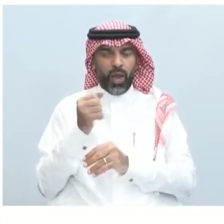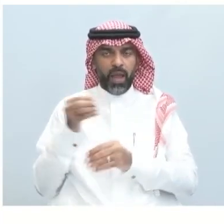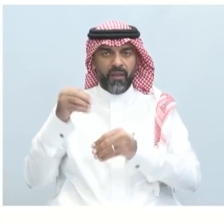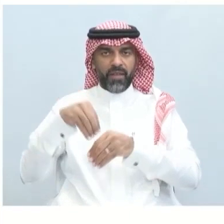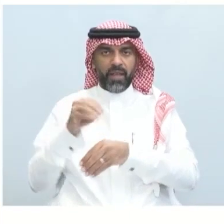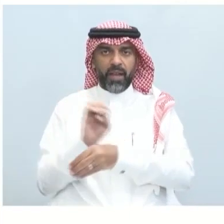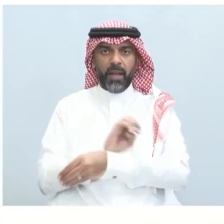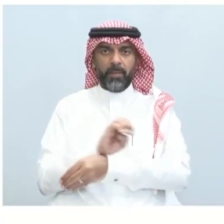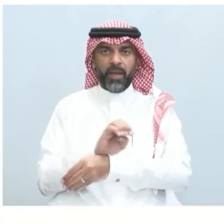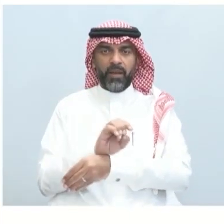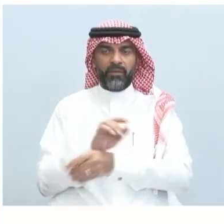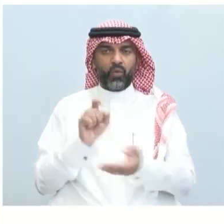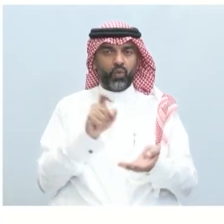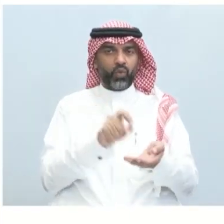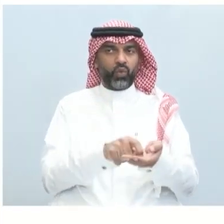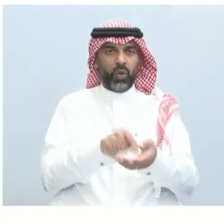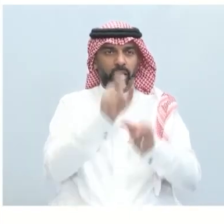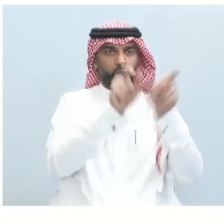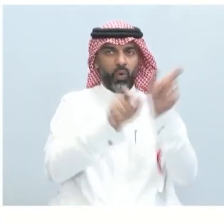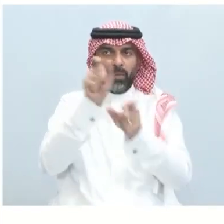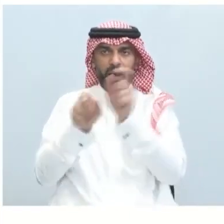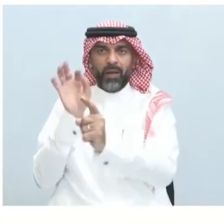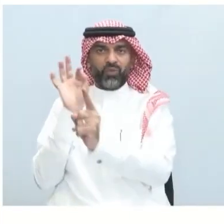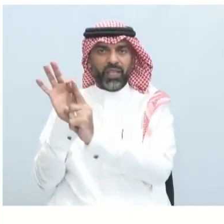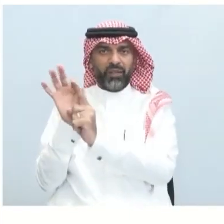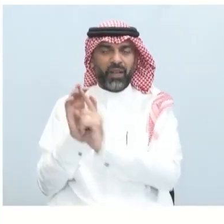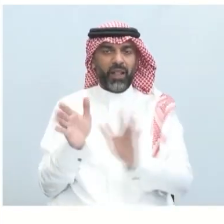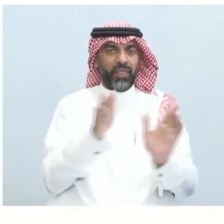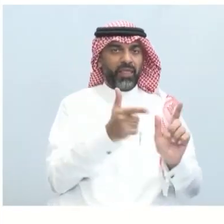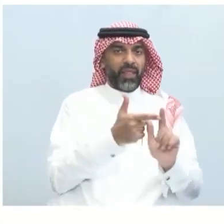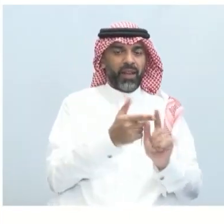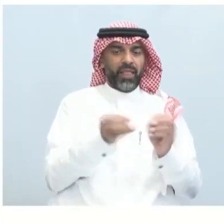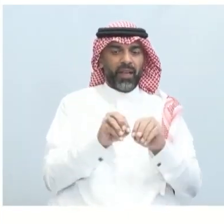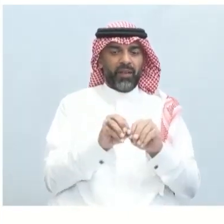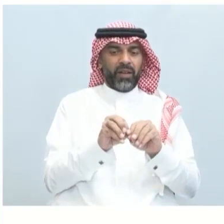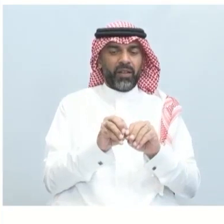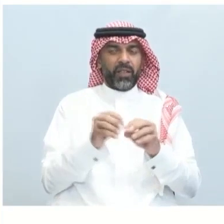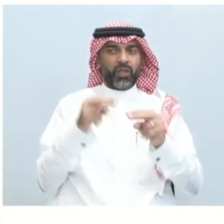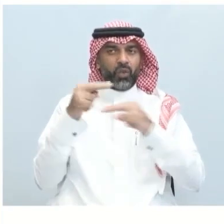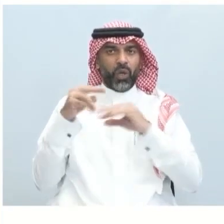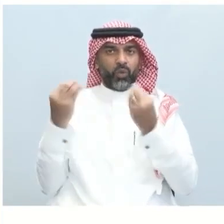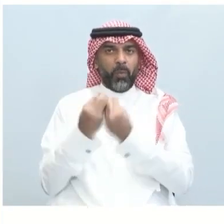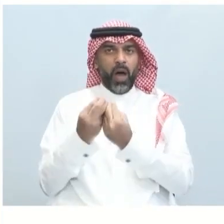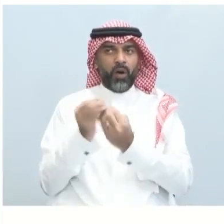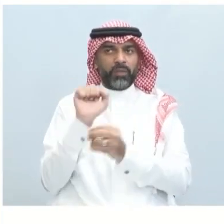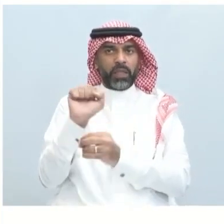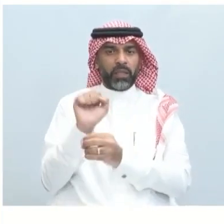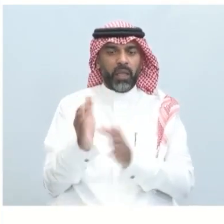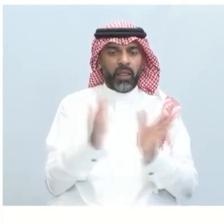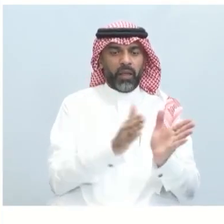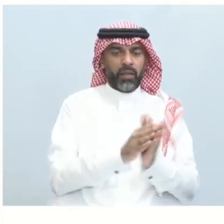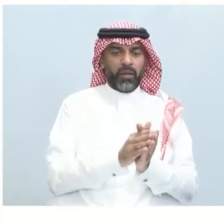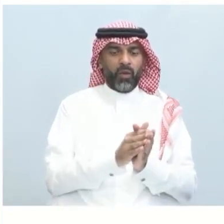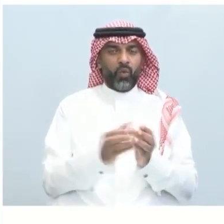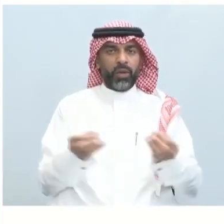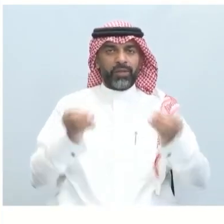الإلكتروني في الوصول إلى العملاء المستهدفين، بالإضافة إلى التواصل معهم بطريقة شخصية وزيادة